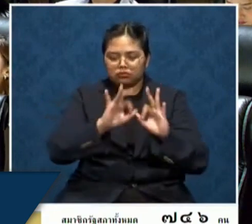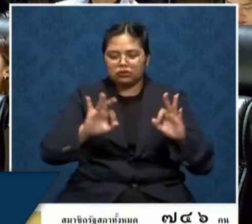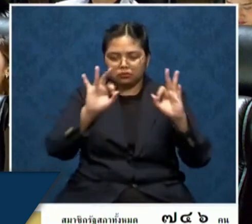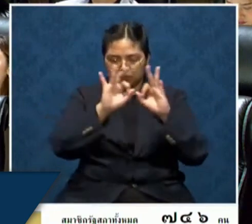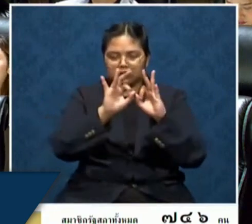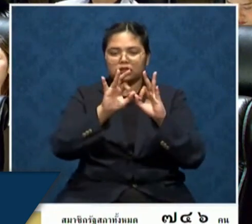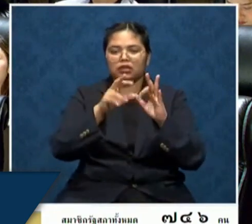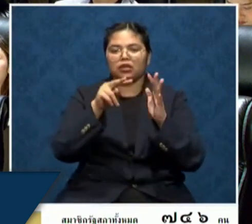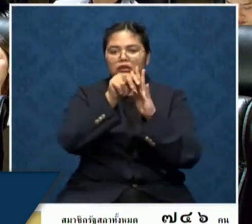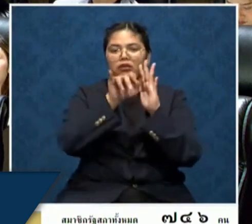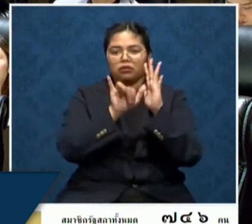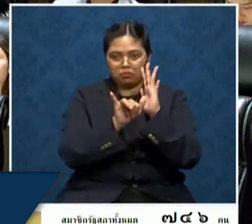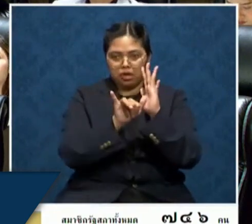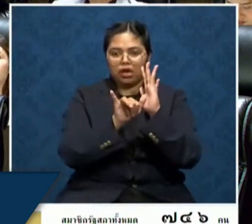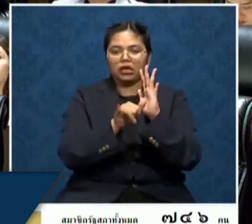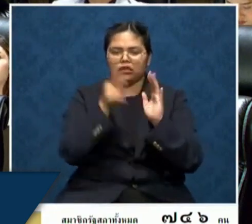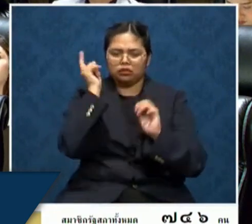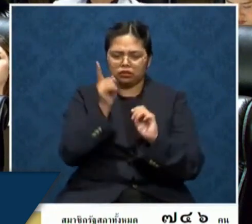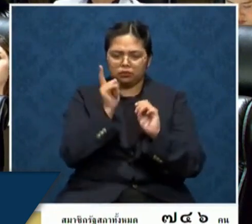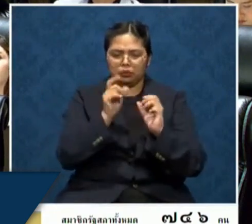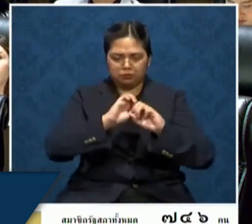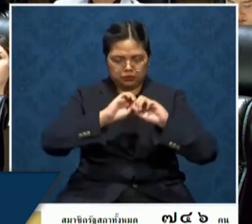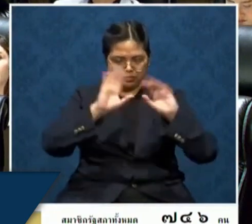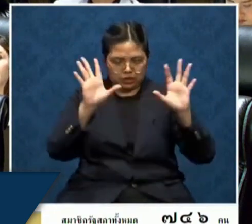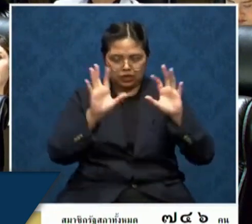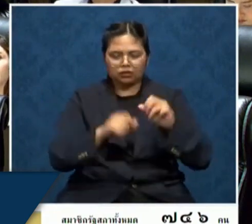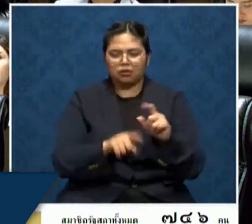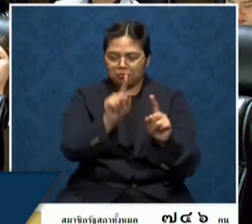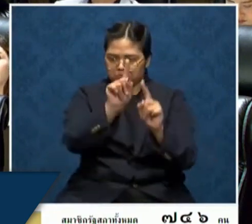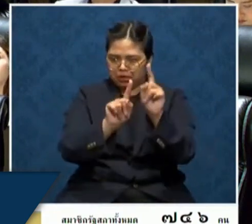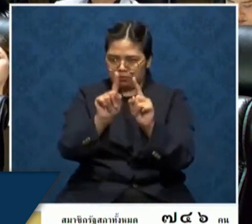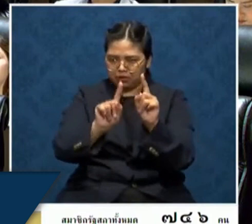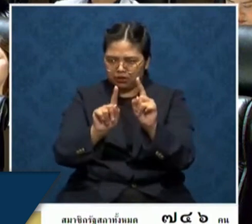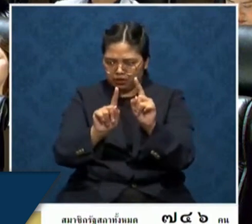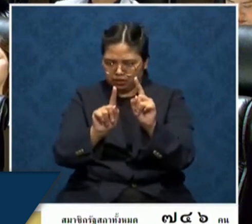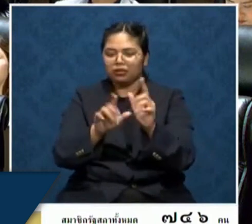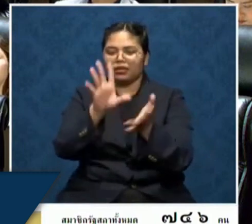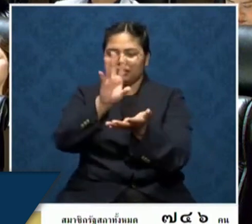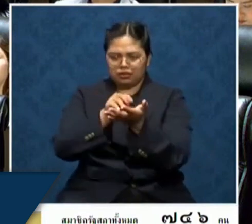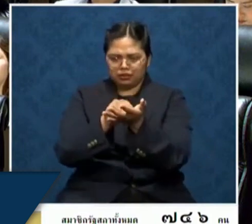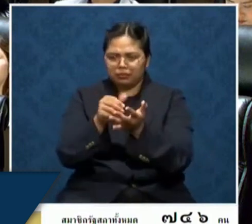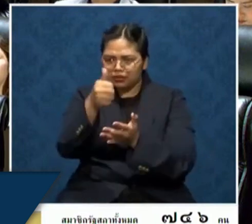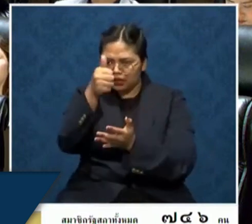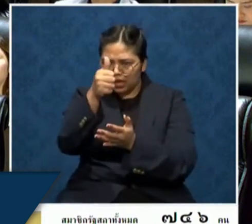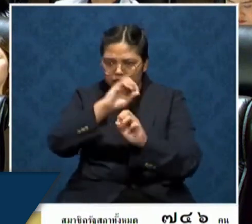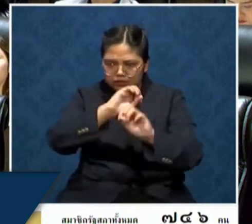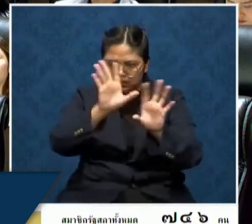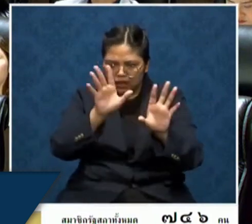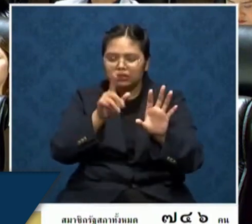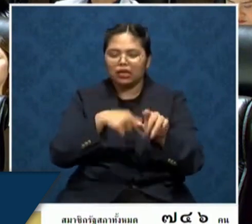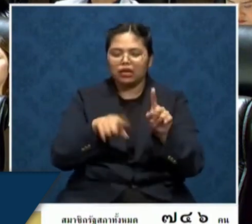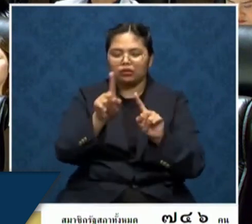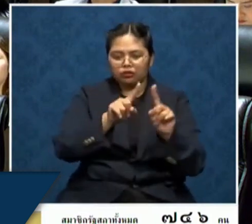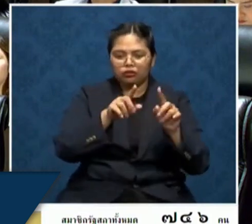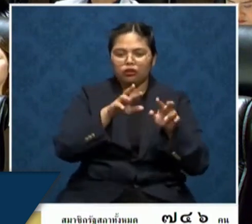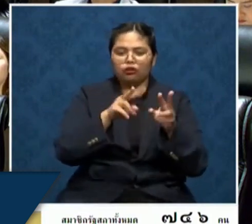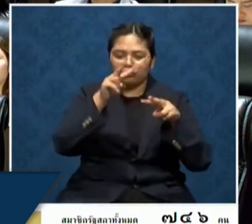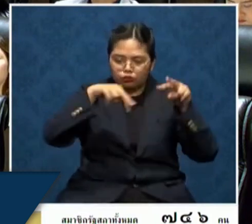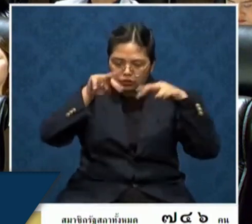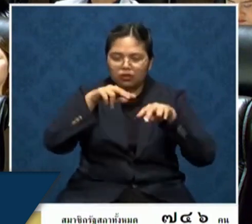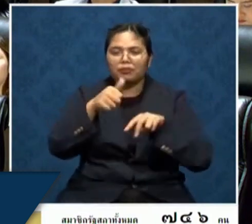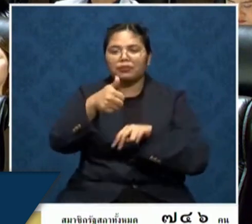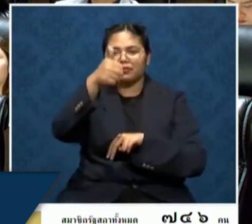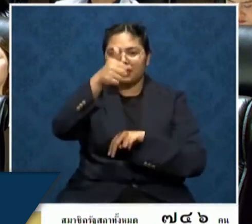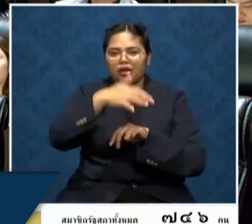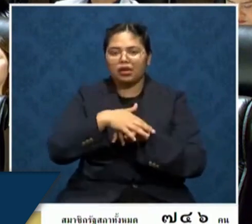ะนโยบายที่เป็นรูปธรรมมีตัวชี้วัดเป็นเครื่องมือสำคัญของทั้งท่านในการบริหารราชการแผ่นดิน